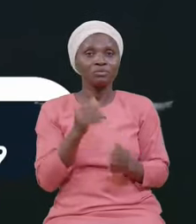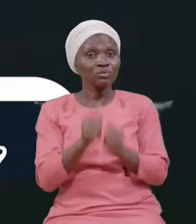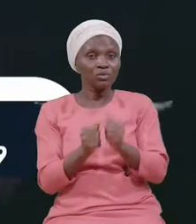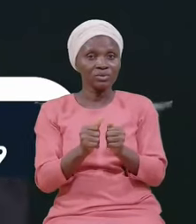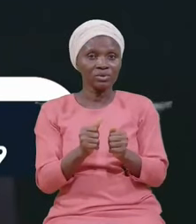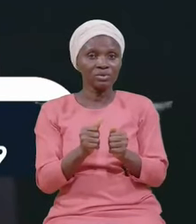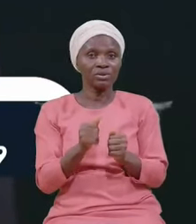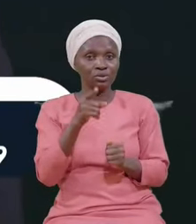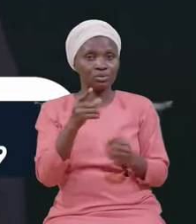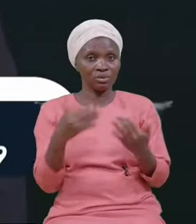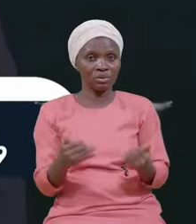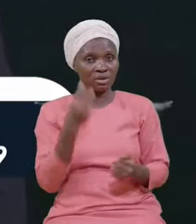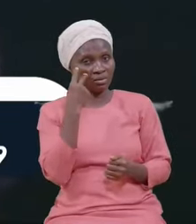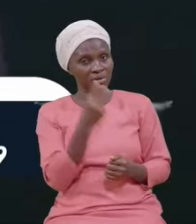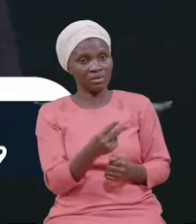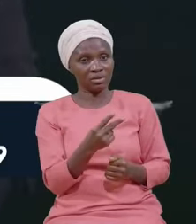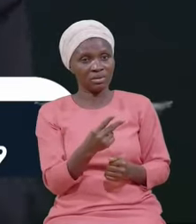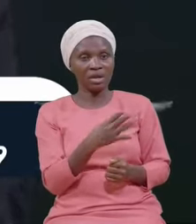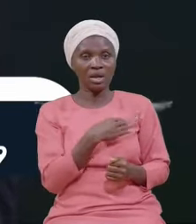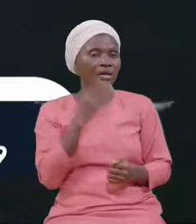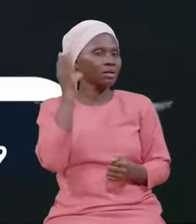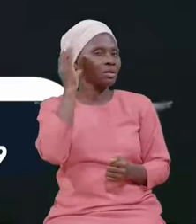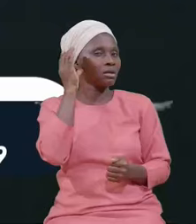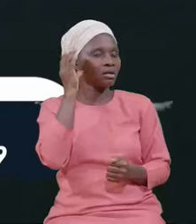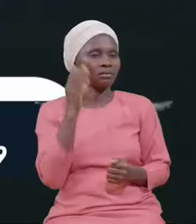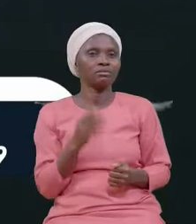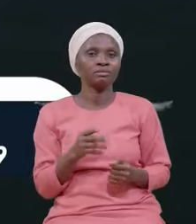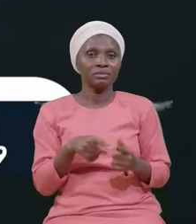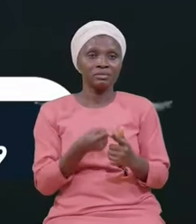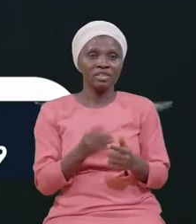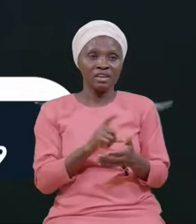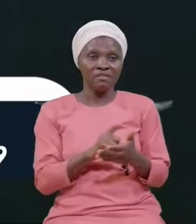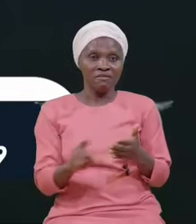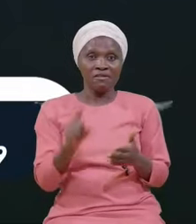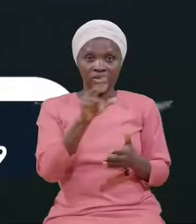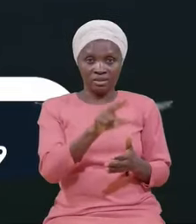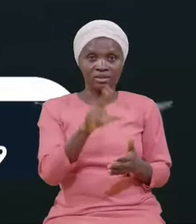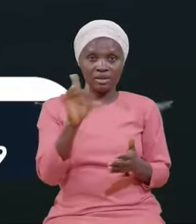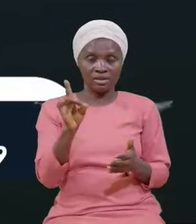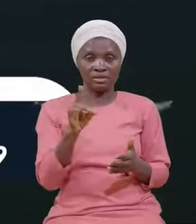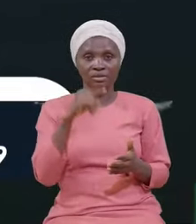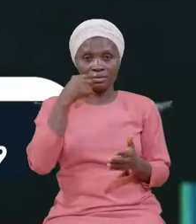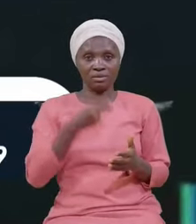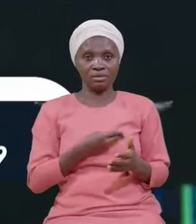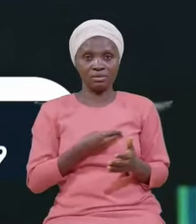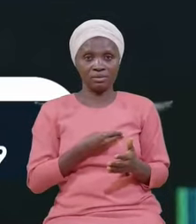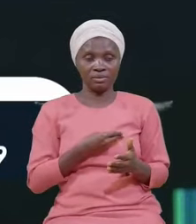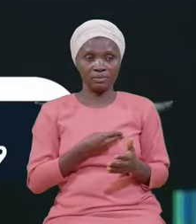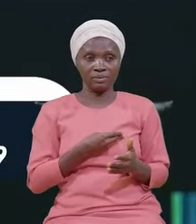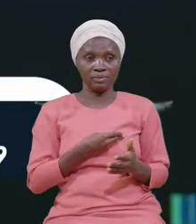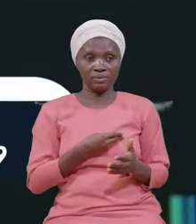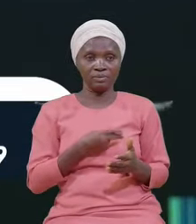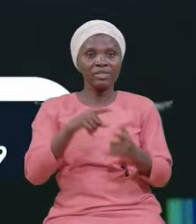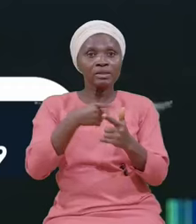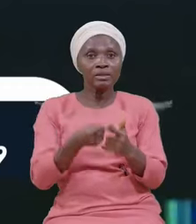et l'entendez. Dans le verset 38, et il nous dit maintenant, Pierre